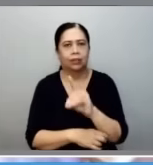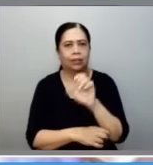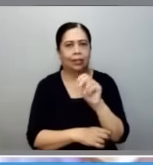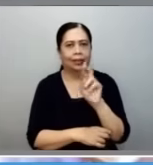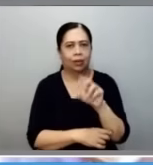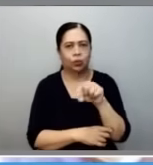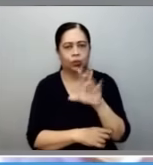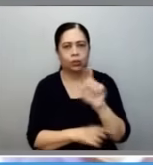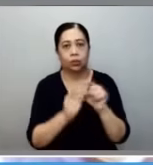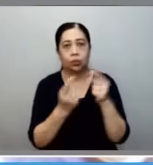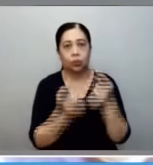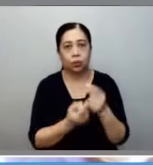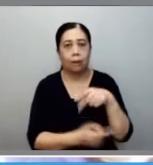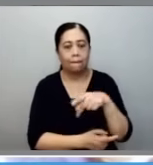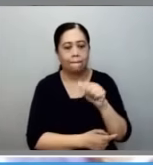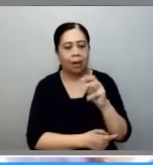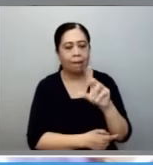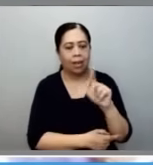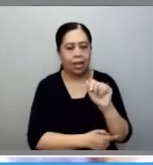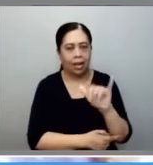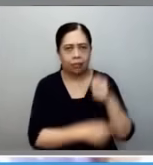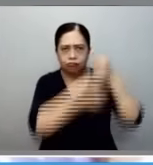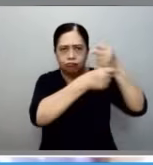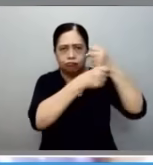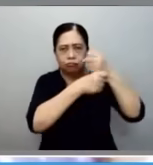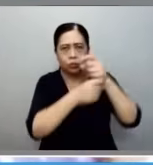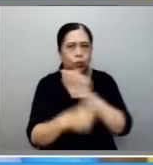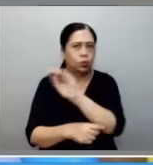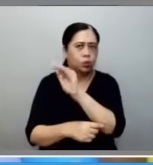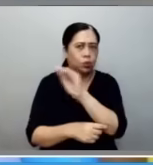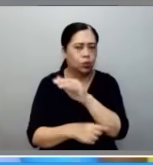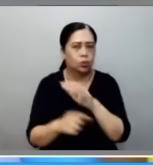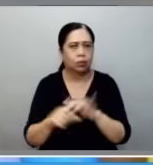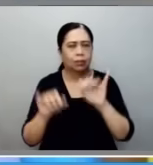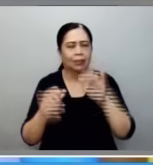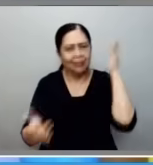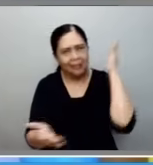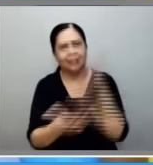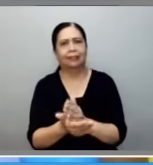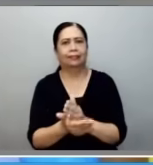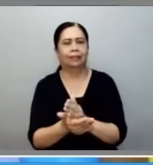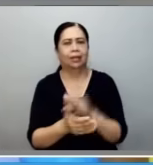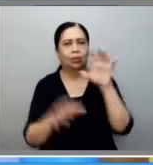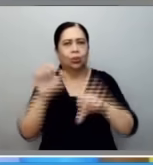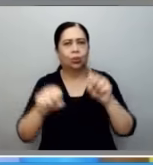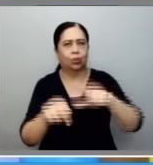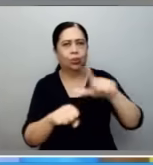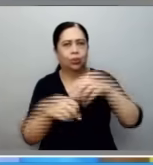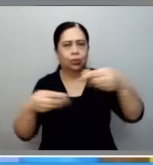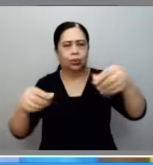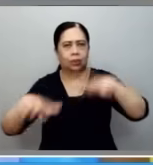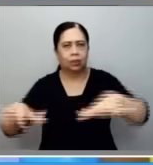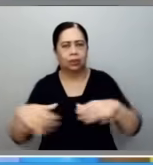ang grupong Pamalakaya. Ang kilos protesta ay para ipanawagan ang permanenteng paghihinto sa mga reclamation projects na ngayon